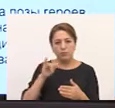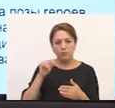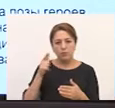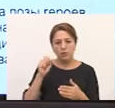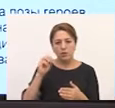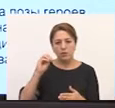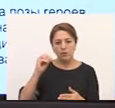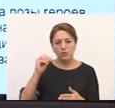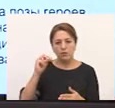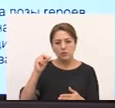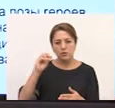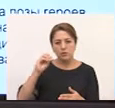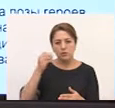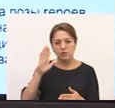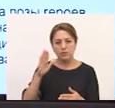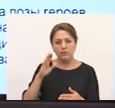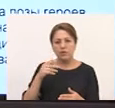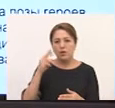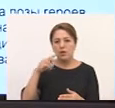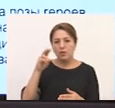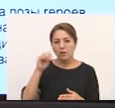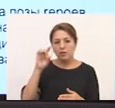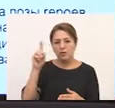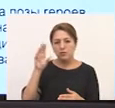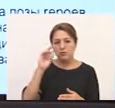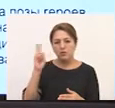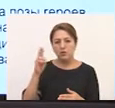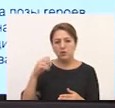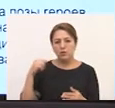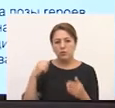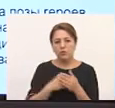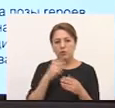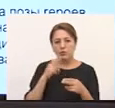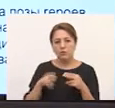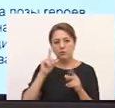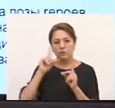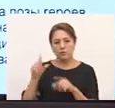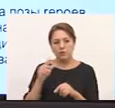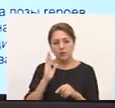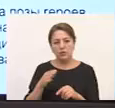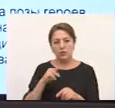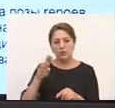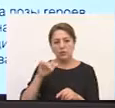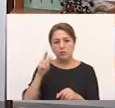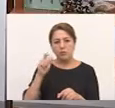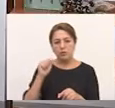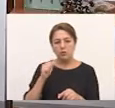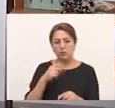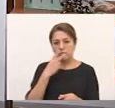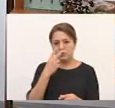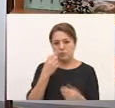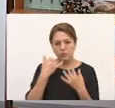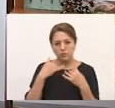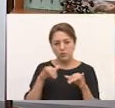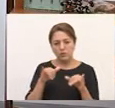дерзок и будет идти до конца. Пугачев посмотрел на меня с удивлением и ничего не отвечал.